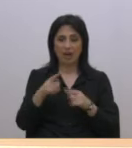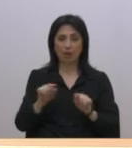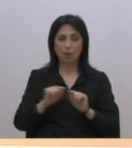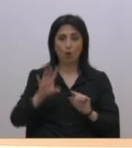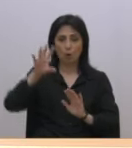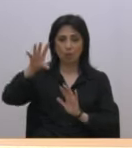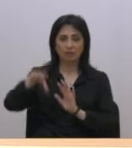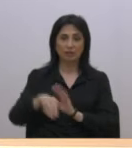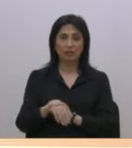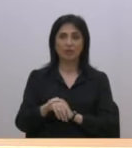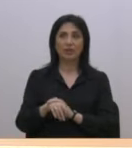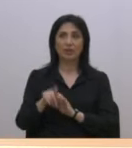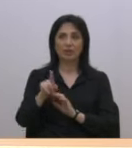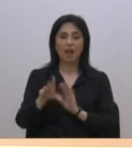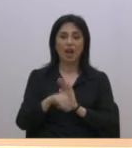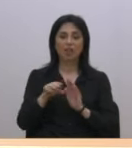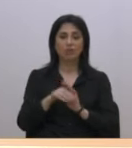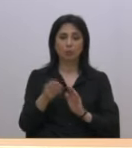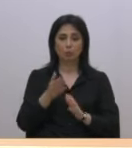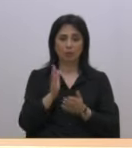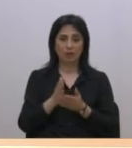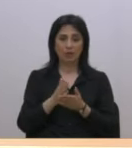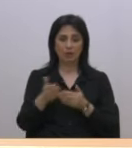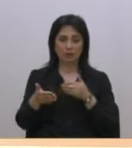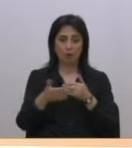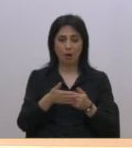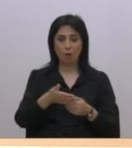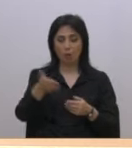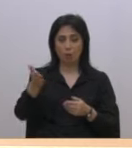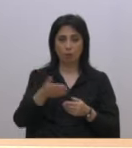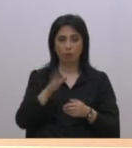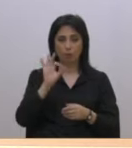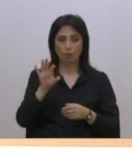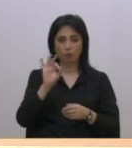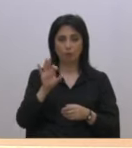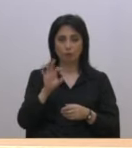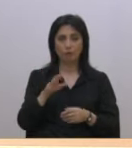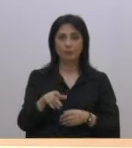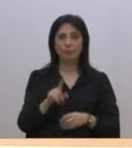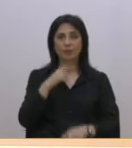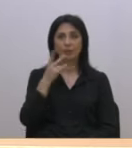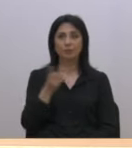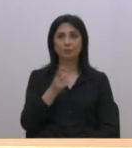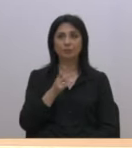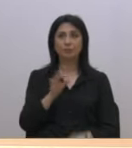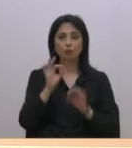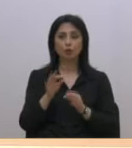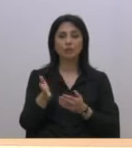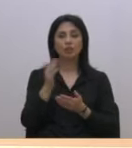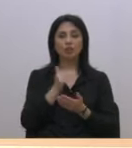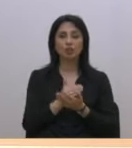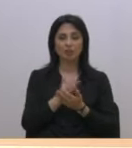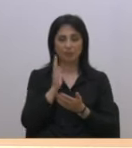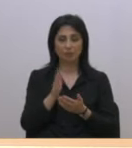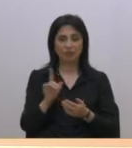ოპოზიცია, ის არჩევნები, რომლებიც არის მოახლოებული ოქტომბერში, რა თქმა უნდა, სწორედ იმ შედეგით